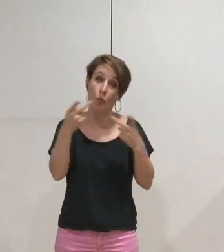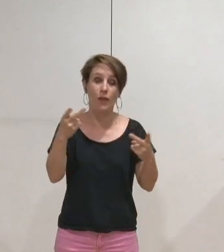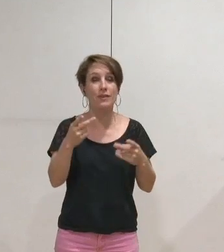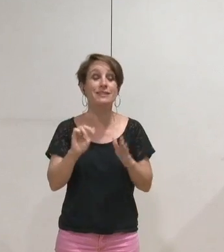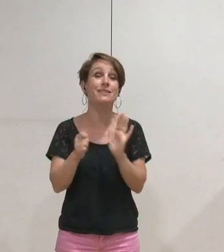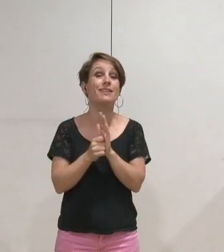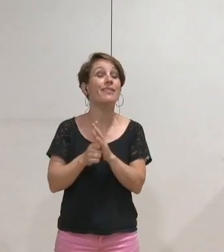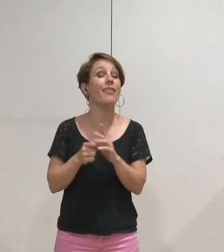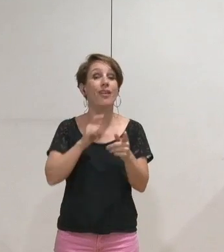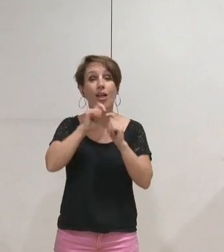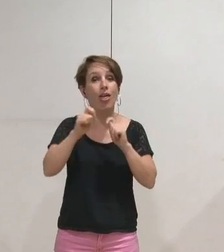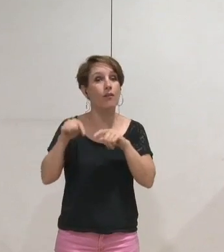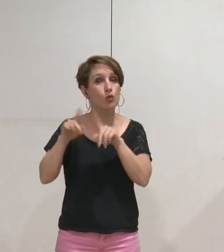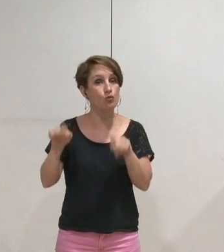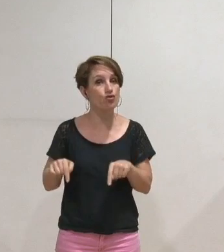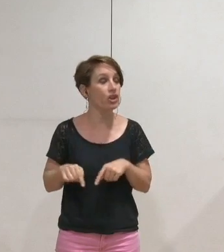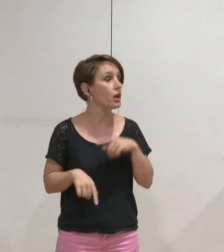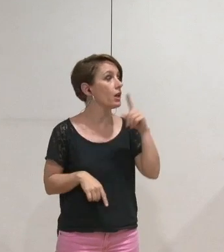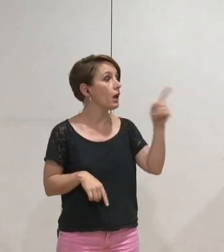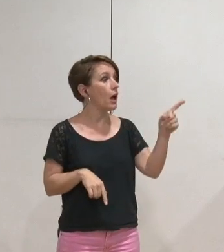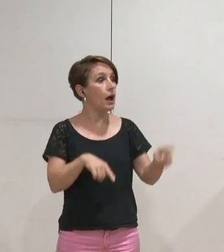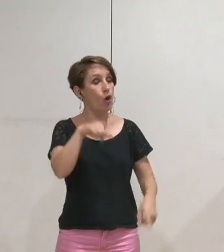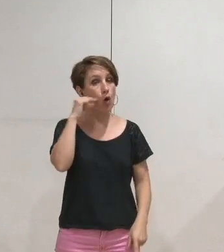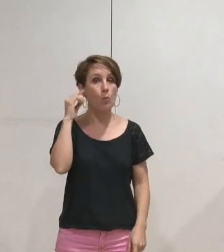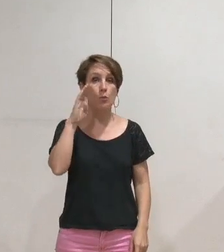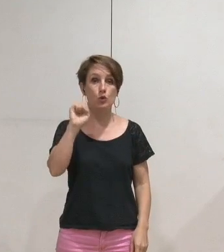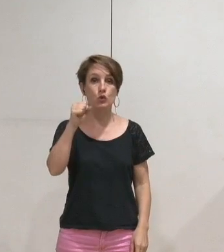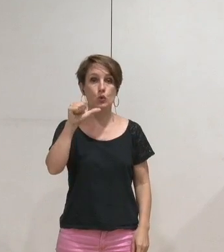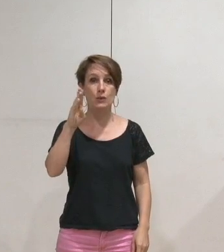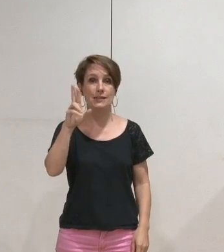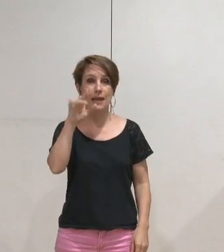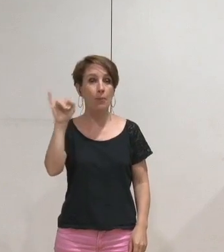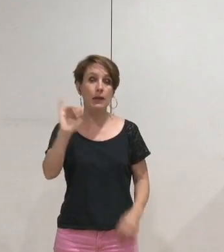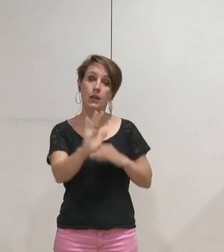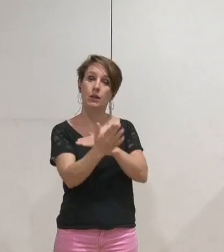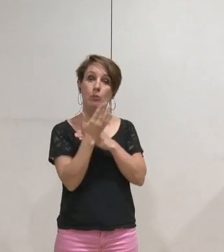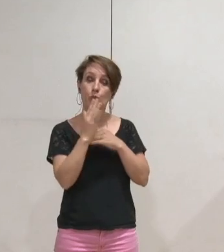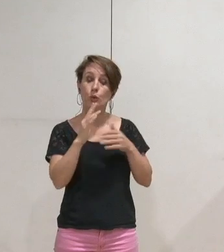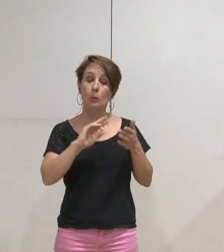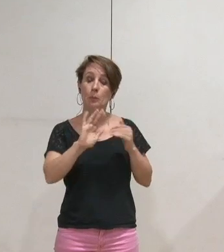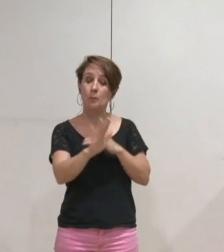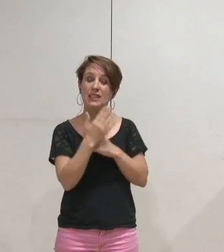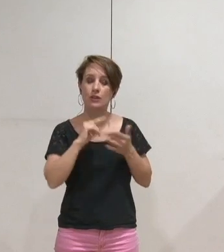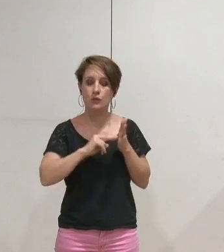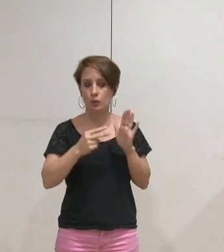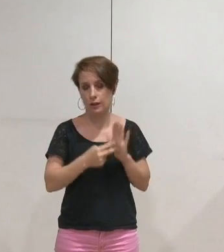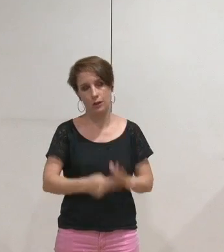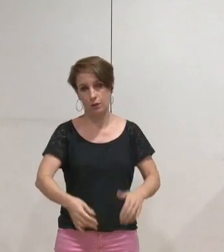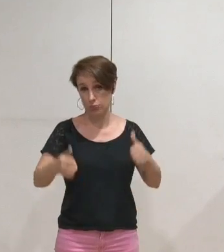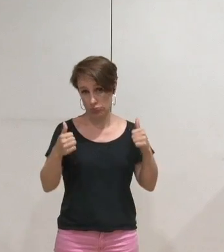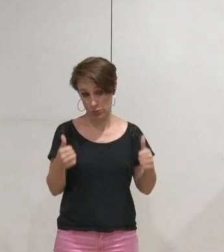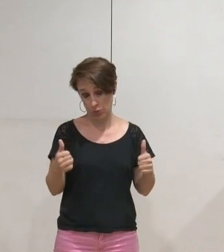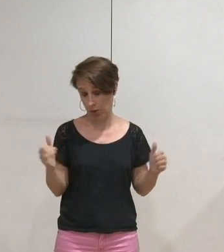nous a fait une présentation technique très bien don tact enfin nous